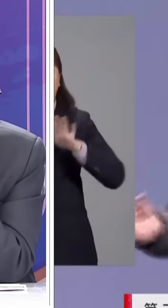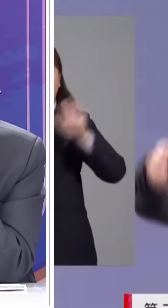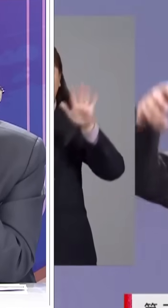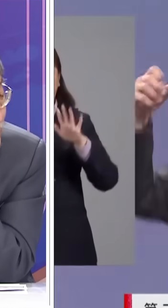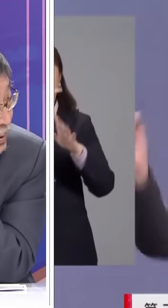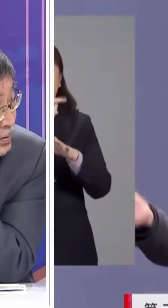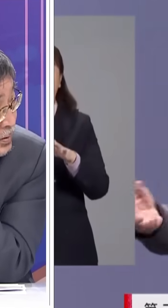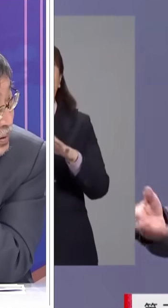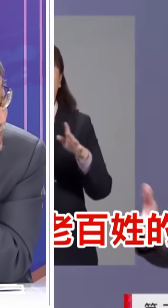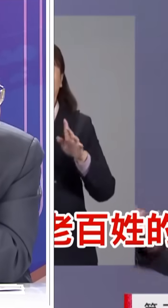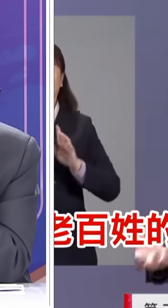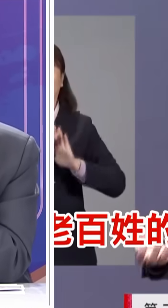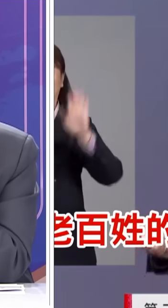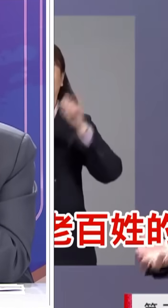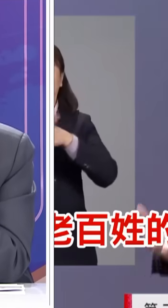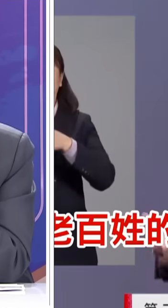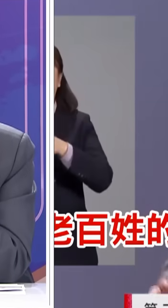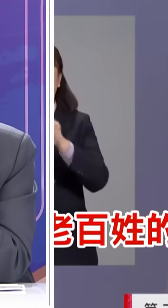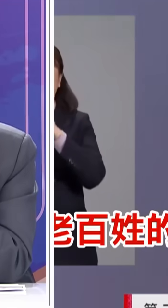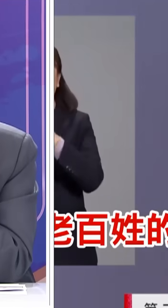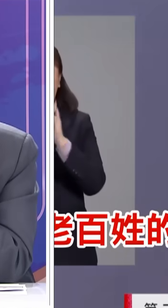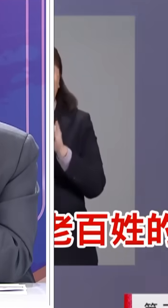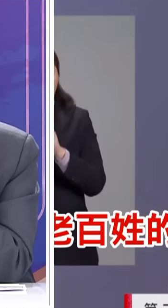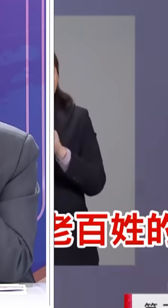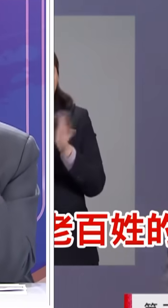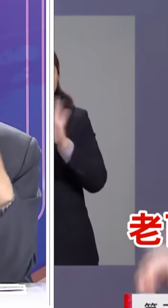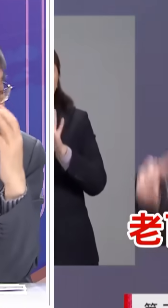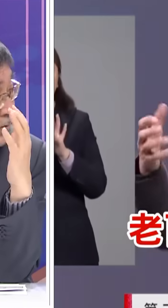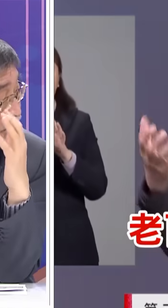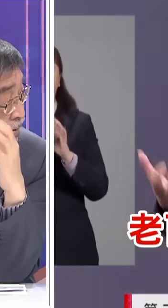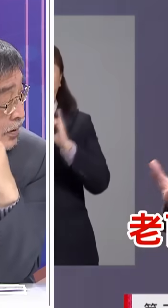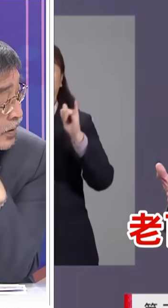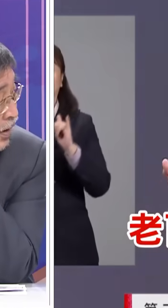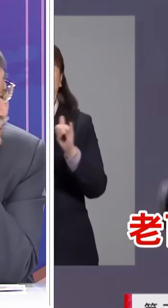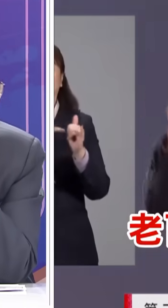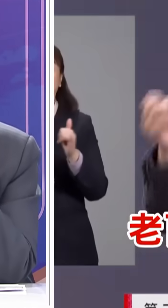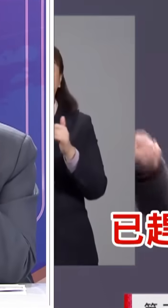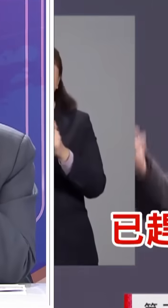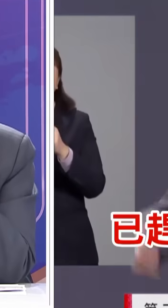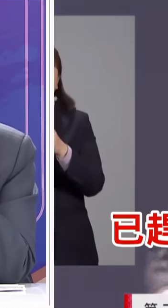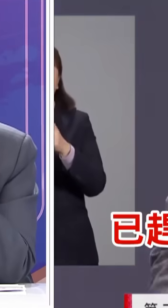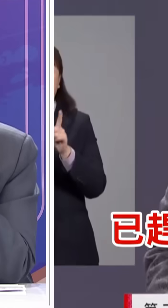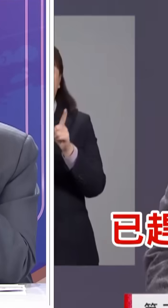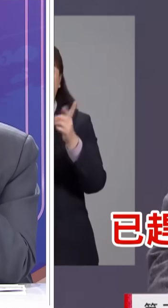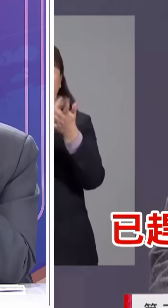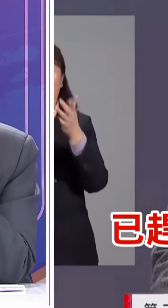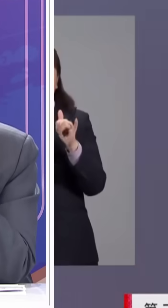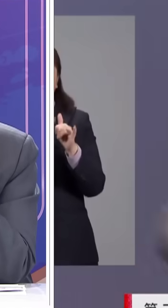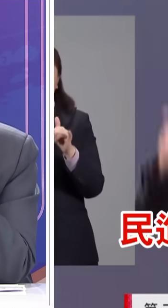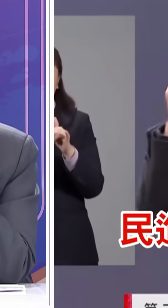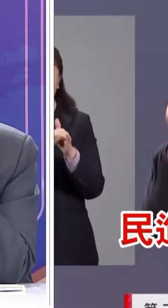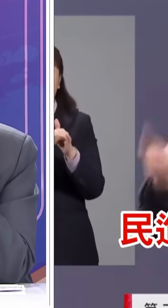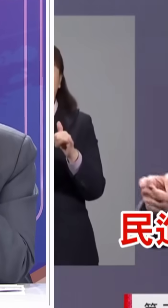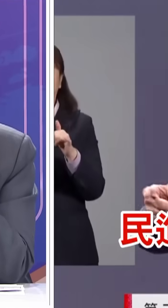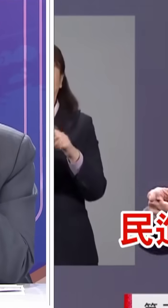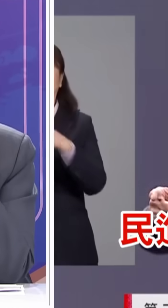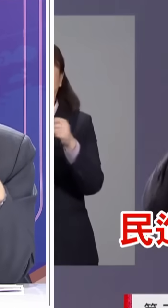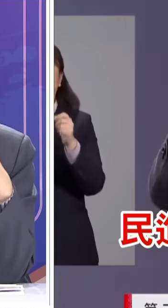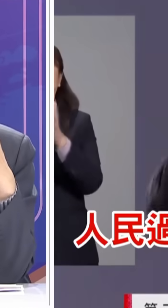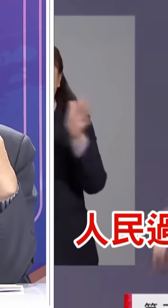好像是跟谢长廷还是阿扁在台大，那时候那你的口才就相当的好了啦哈。那这次里面当